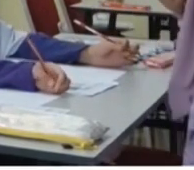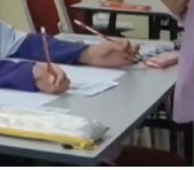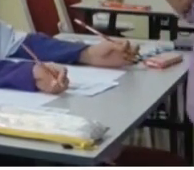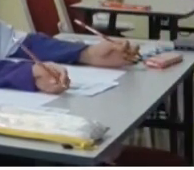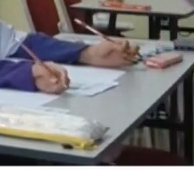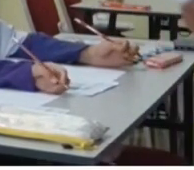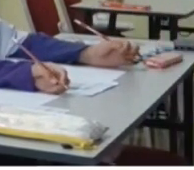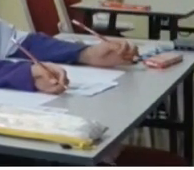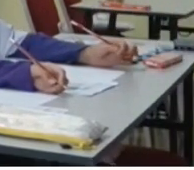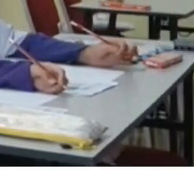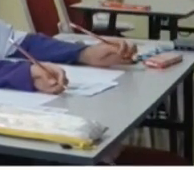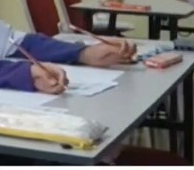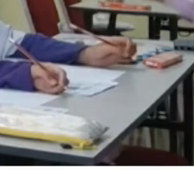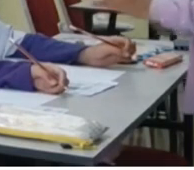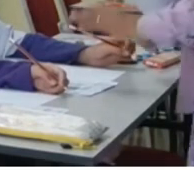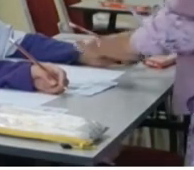saksikan